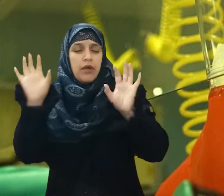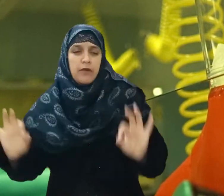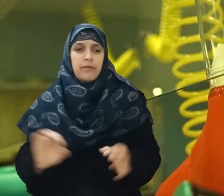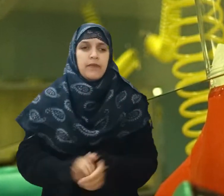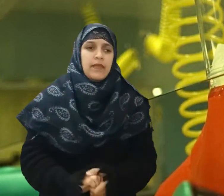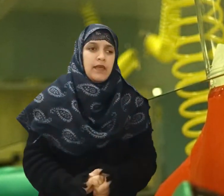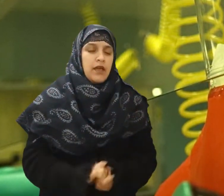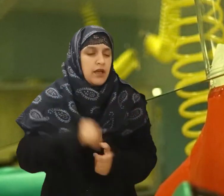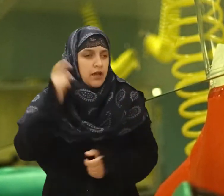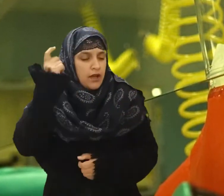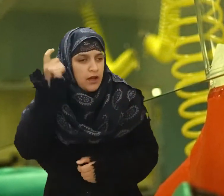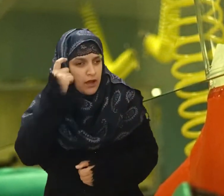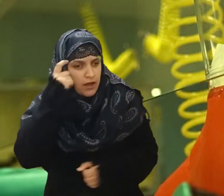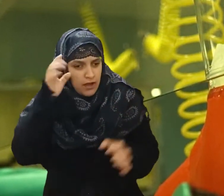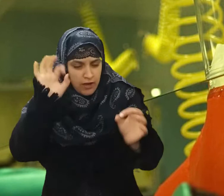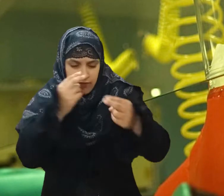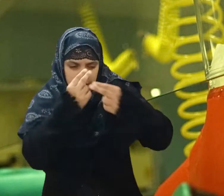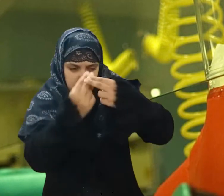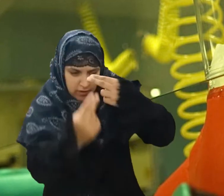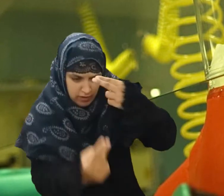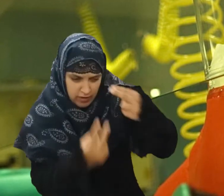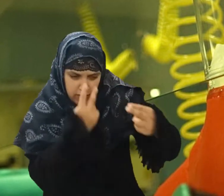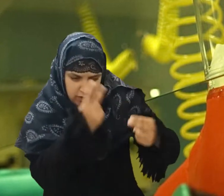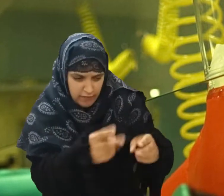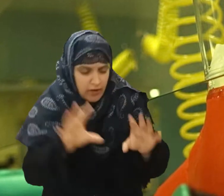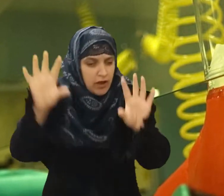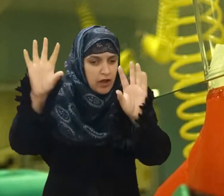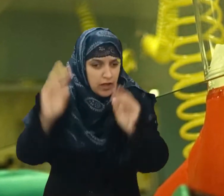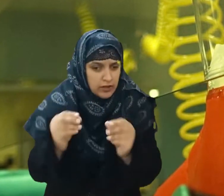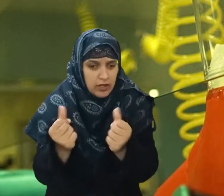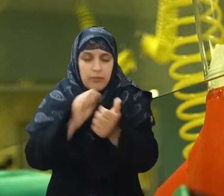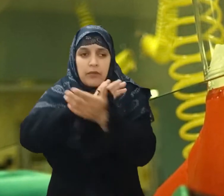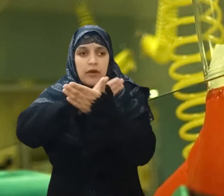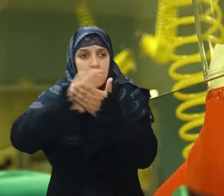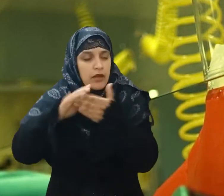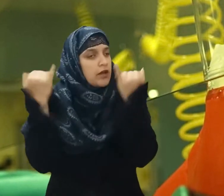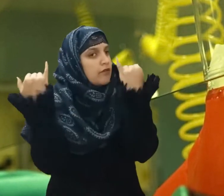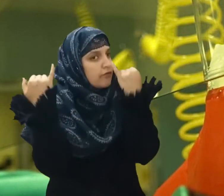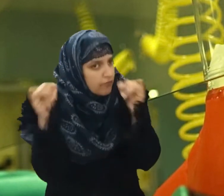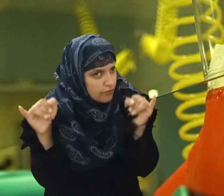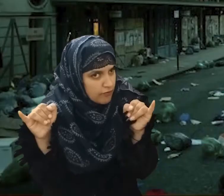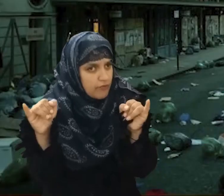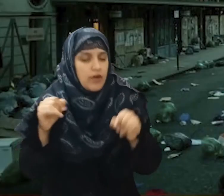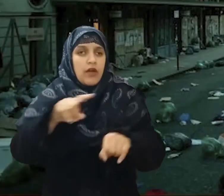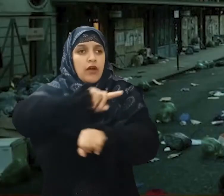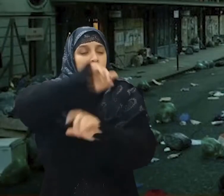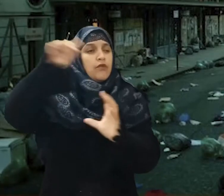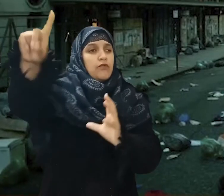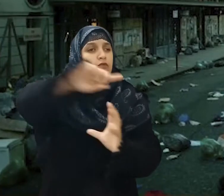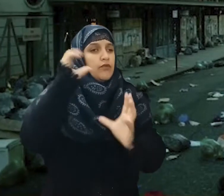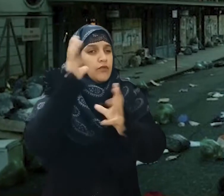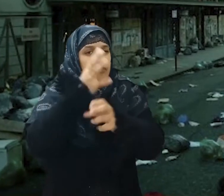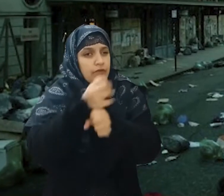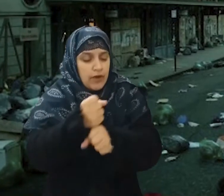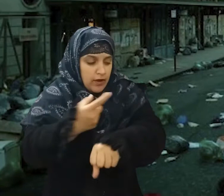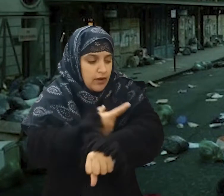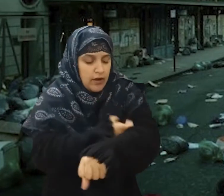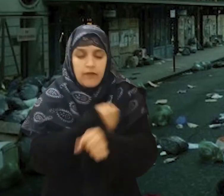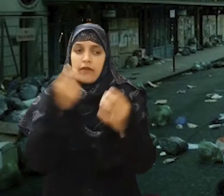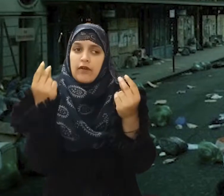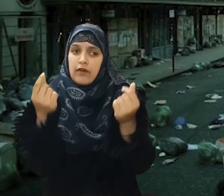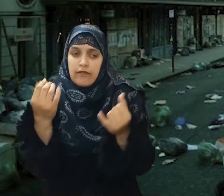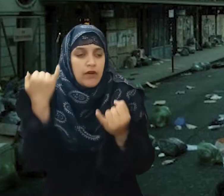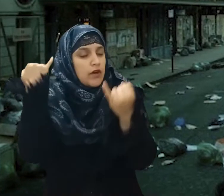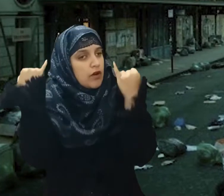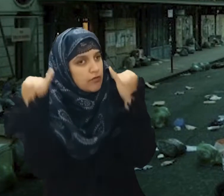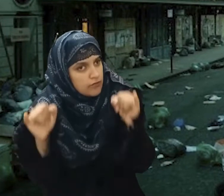رہنے، ملنے جلنے سے پرہیز کرنے کی ہدایات جاری کی۔ یاد رکھیے، فلم میں اس وائرس کو MEV1 کا